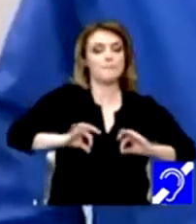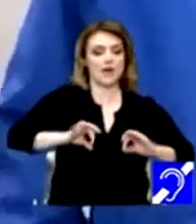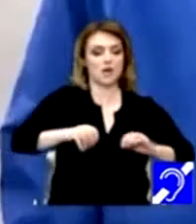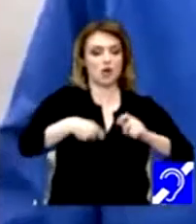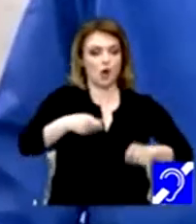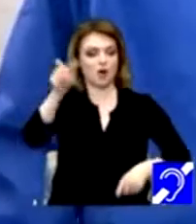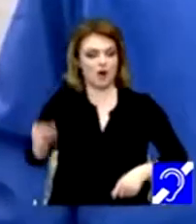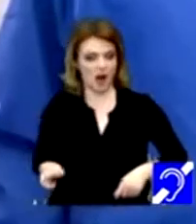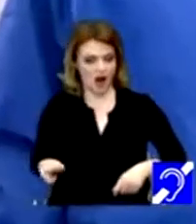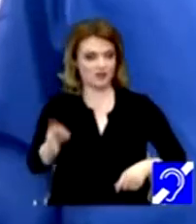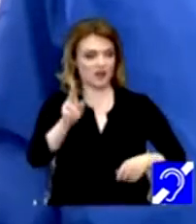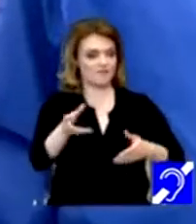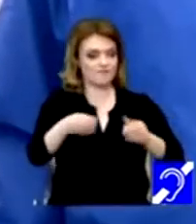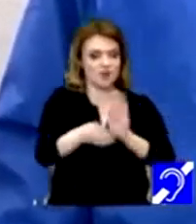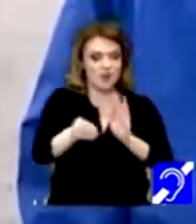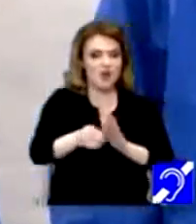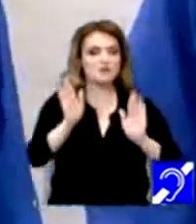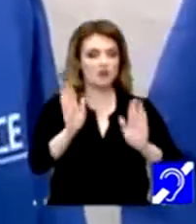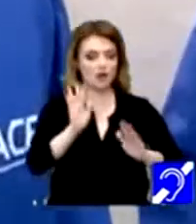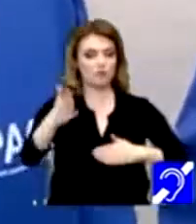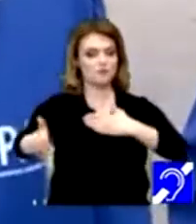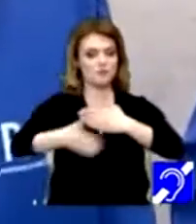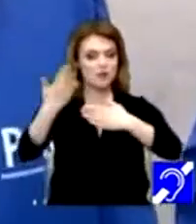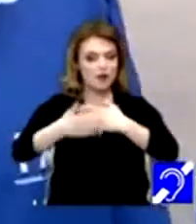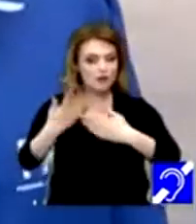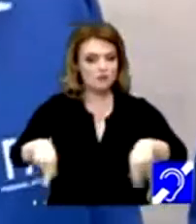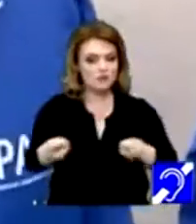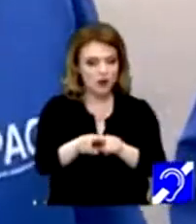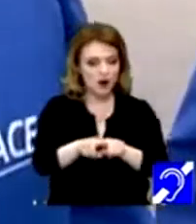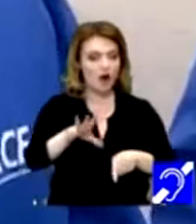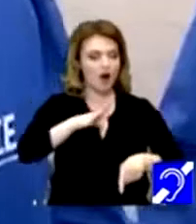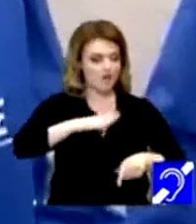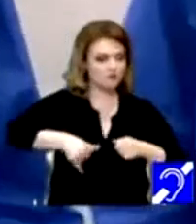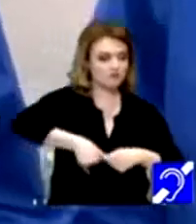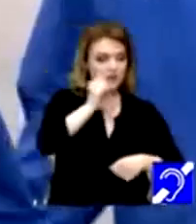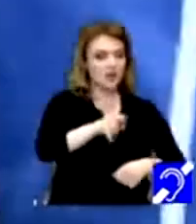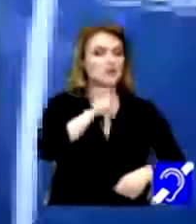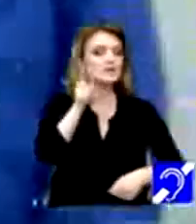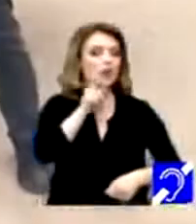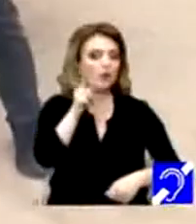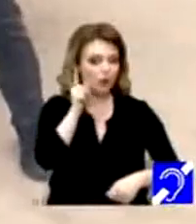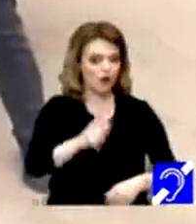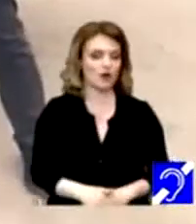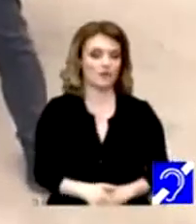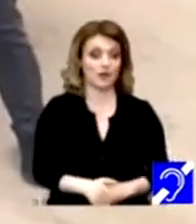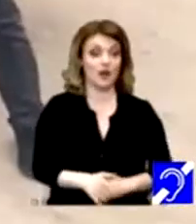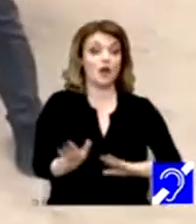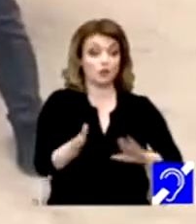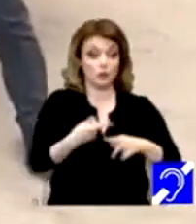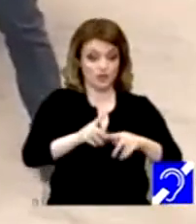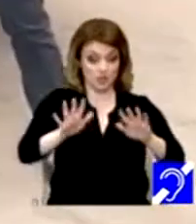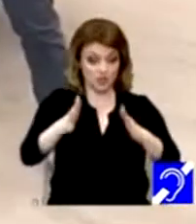corupt, va fi pedepsit prin așa modalitate. Deci a fost stropit verde de briliant. În urma